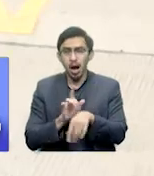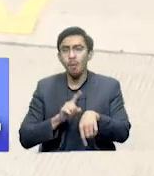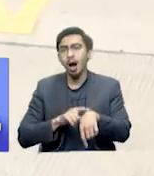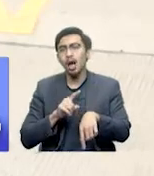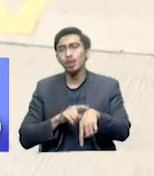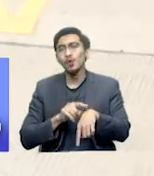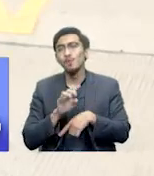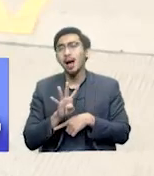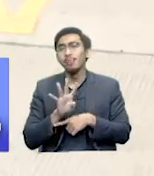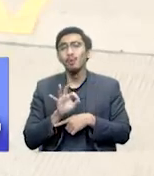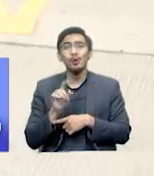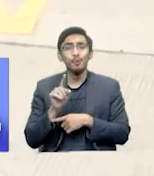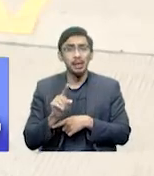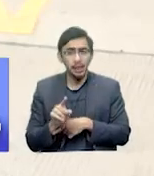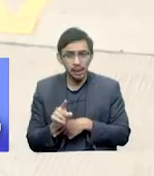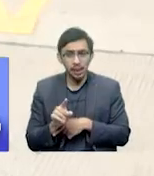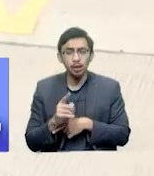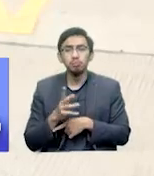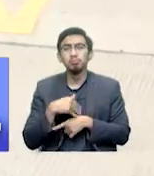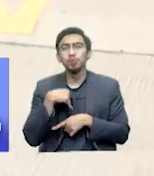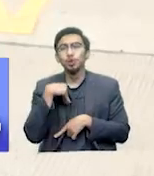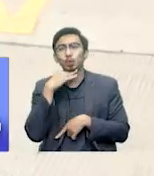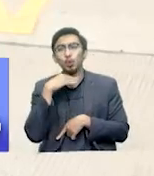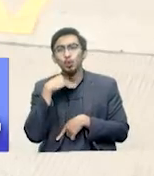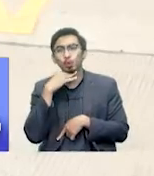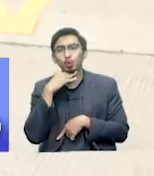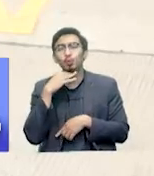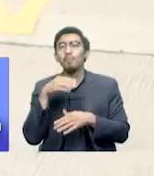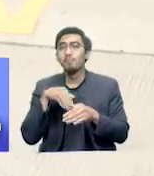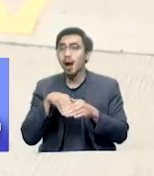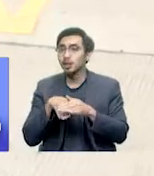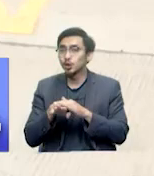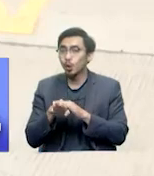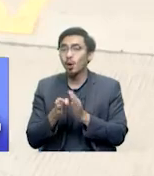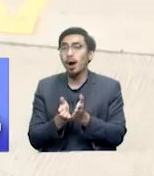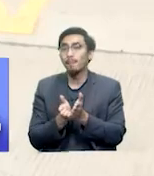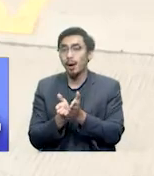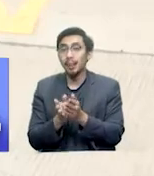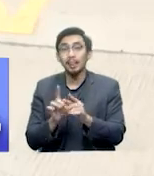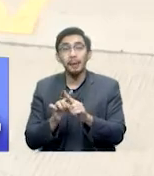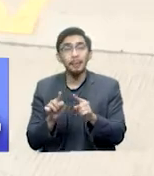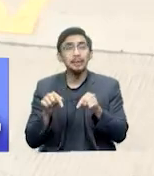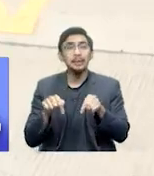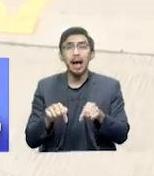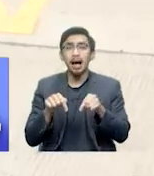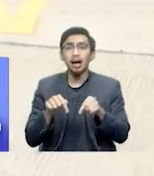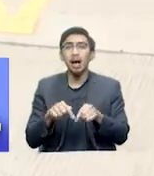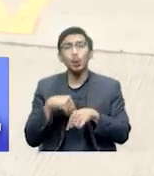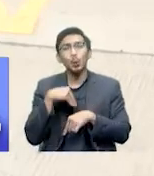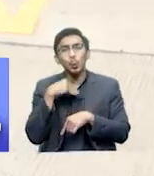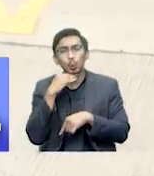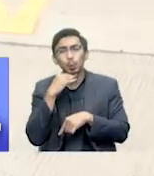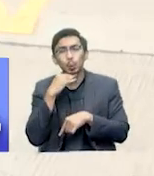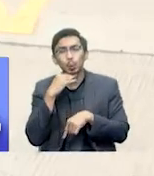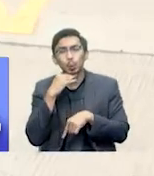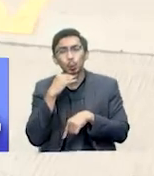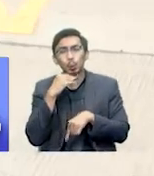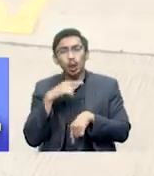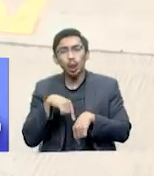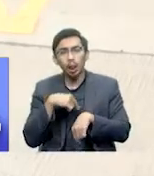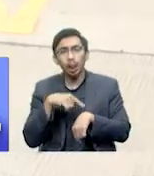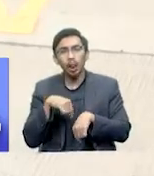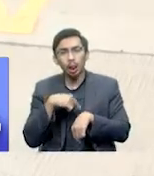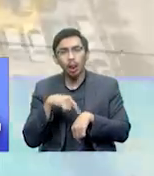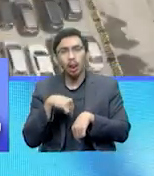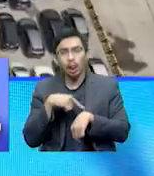menit ketika melakukan menunggu untuk bisa masuk ke dalam kapal. Namun saat ini masyarakat harus menunggu selama berjam-jam lamanya agar bisa